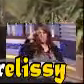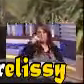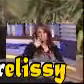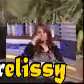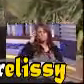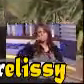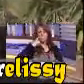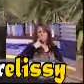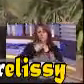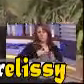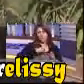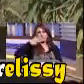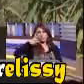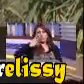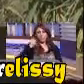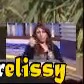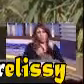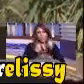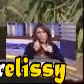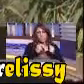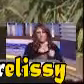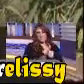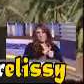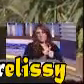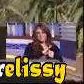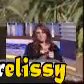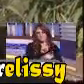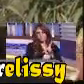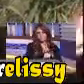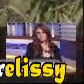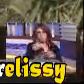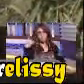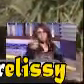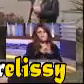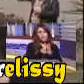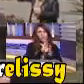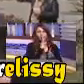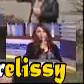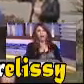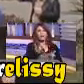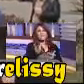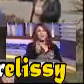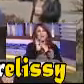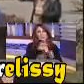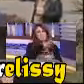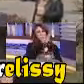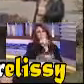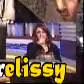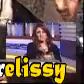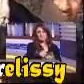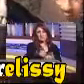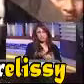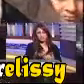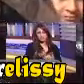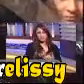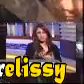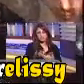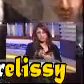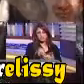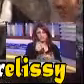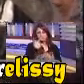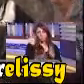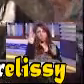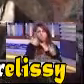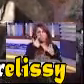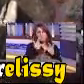واقف عنده 14 سنه عربيه مدرعه؟ فين حقهم؟ فين حق الشهداء؟ الحل ده مش امن، الحل ده سياسي. يا رب يحميها ويا